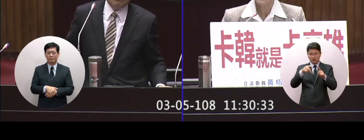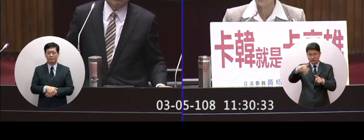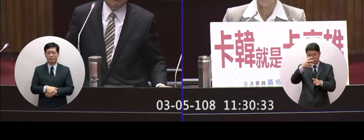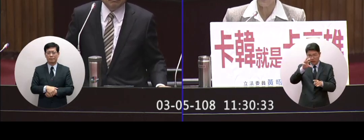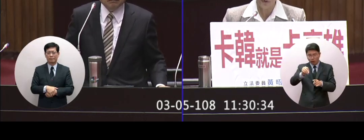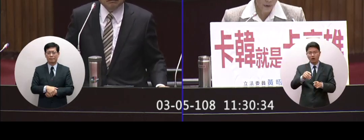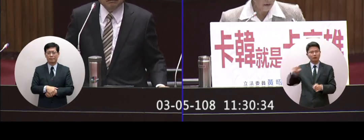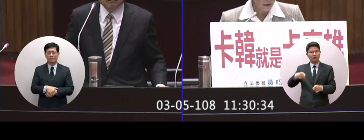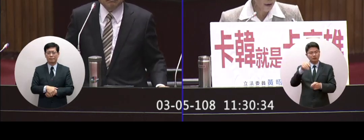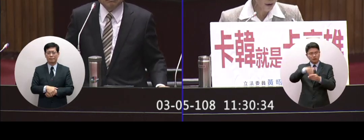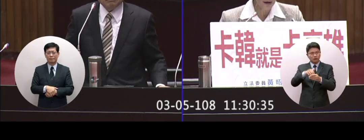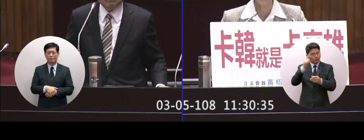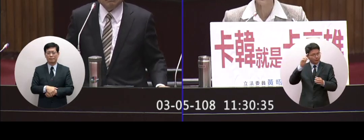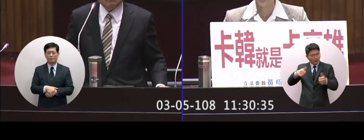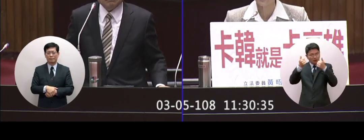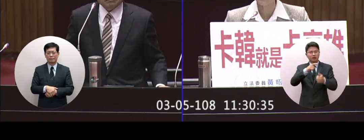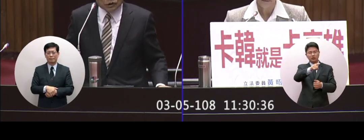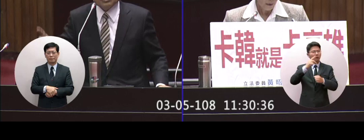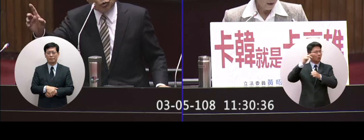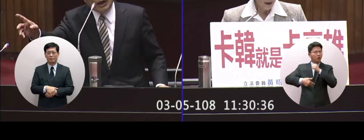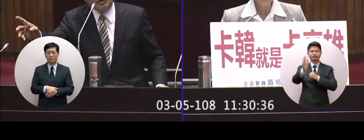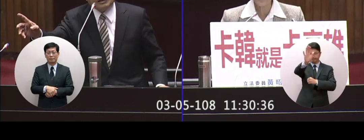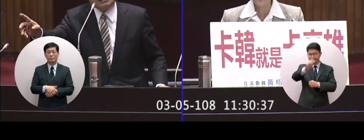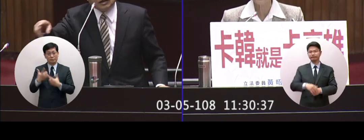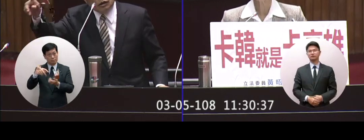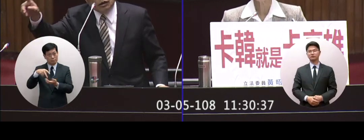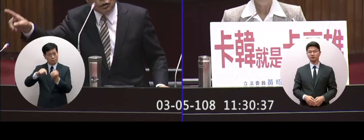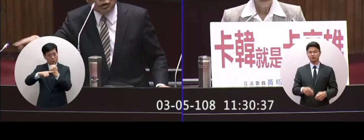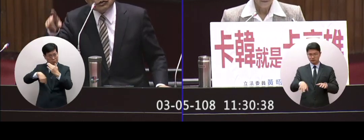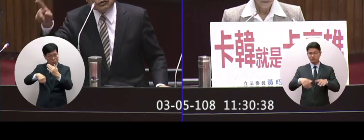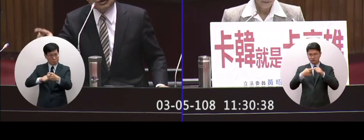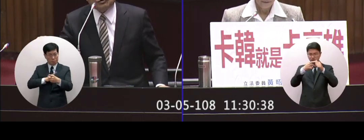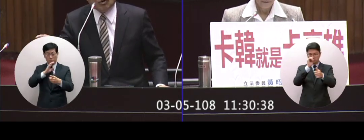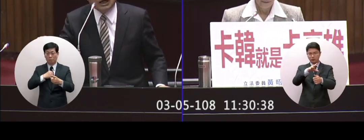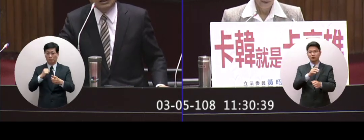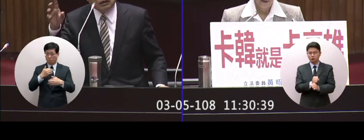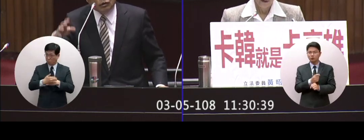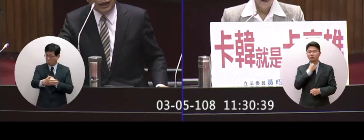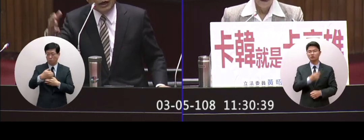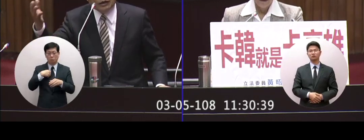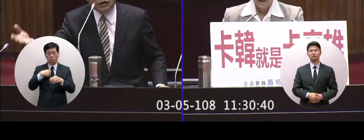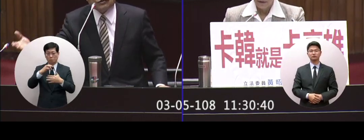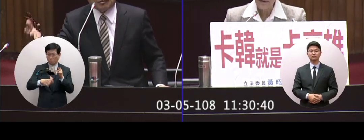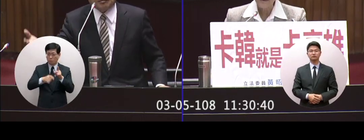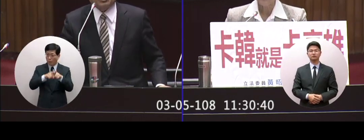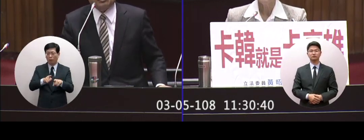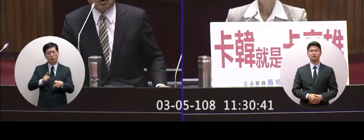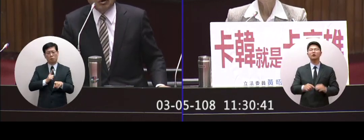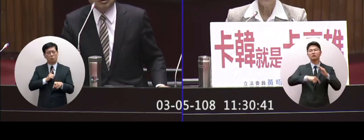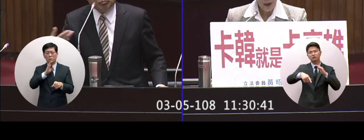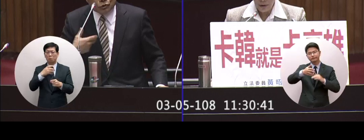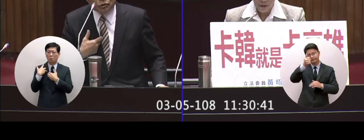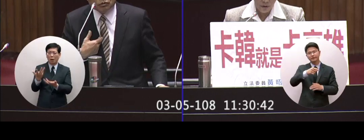音，请你不要忽视。这是第一个我要讲的。 这是贵院的议事运作。贵院议事怎么